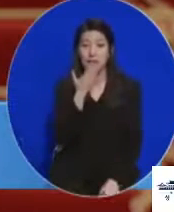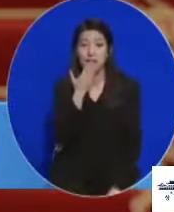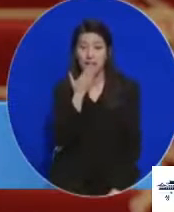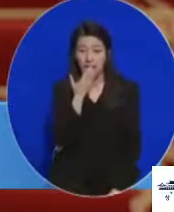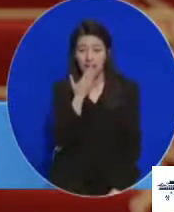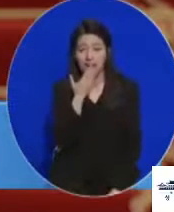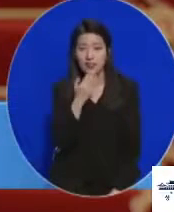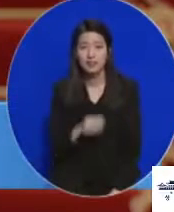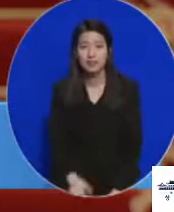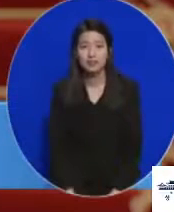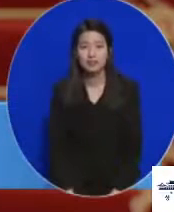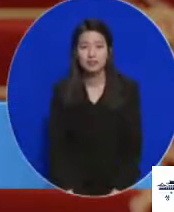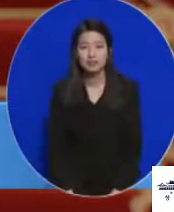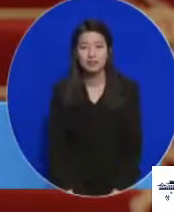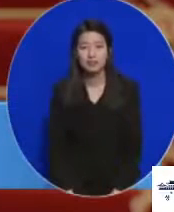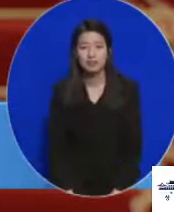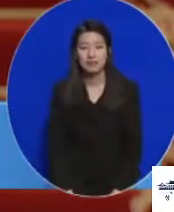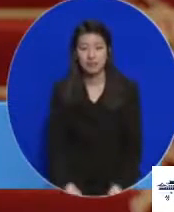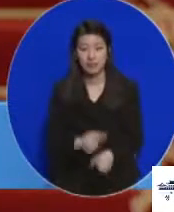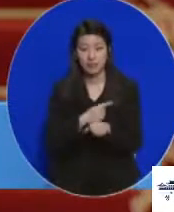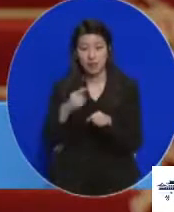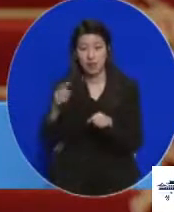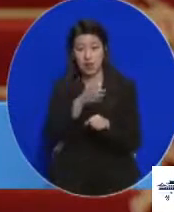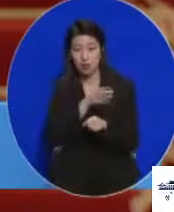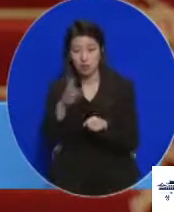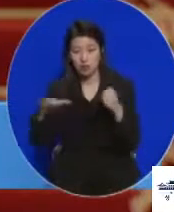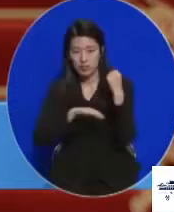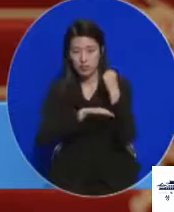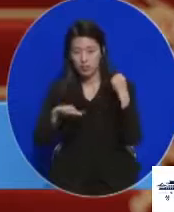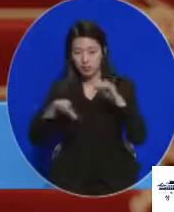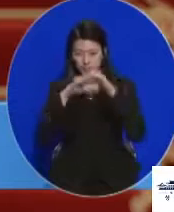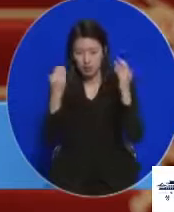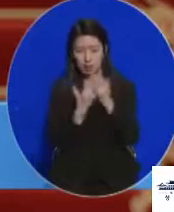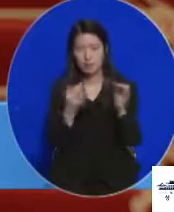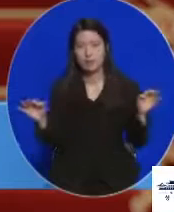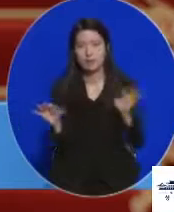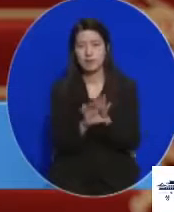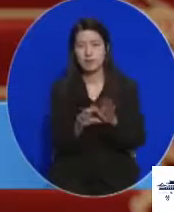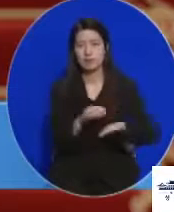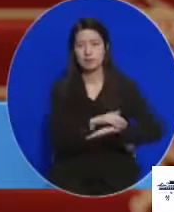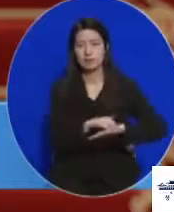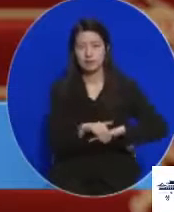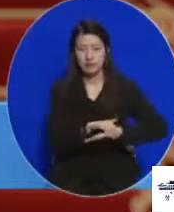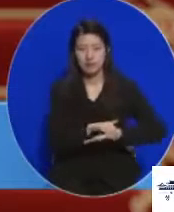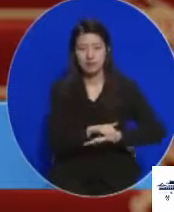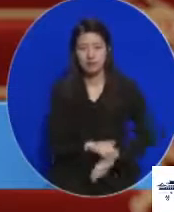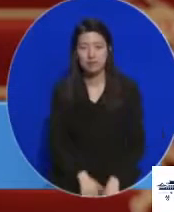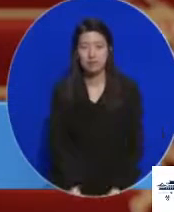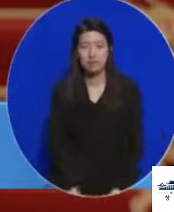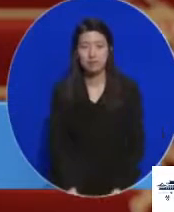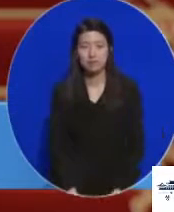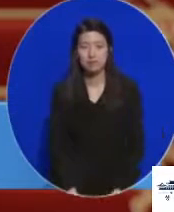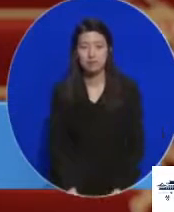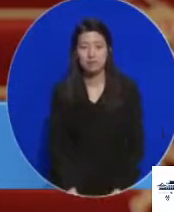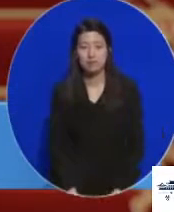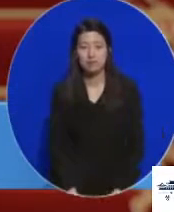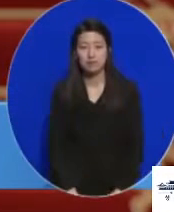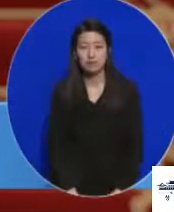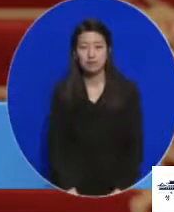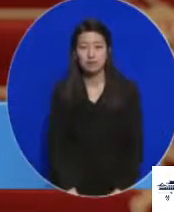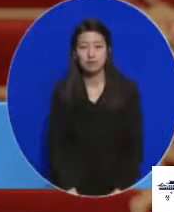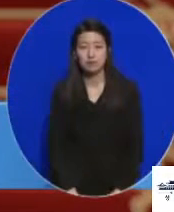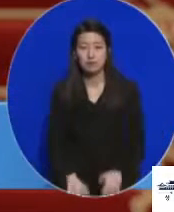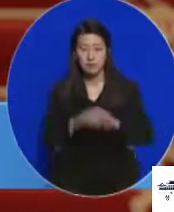모든 가구에 부양의무자 기준을 표지 합니다 앞으로 전 국민 1 고용 보험